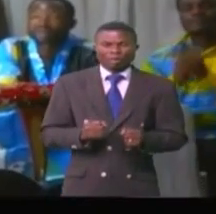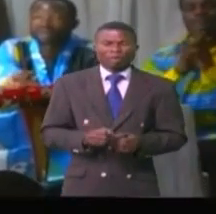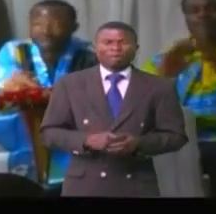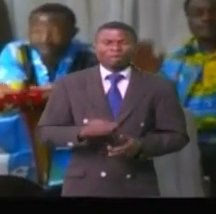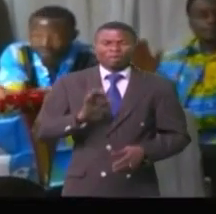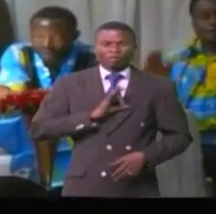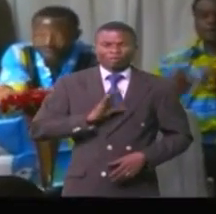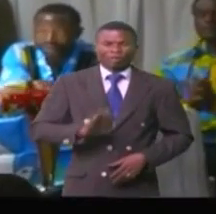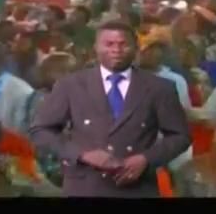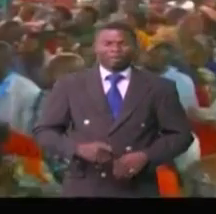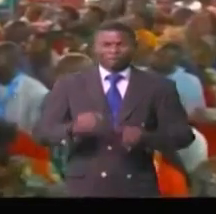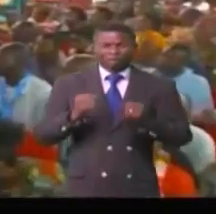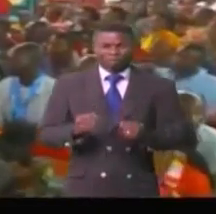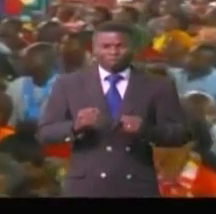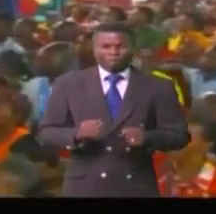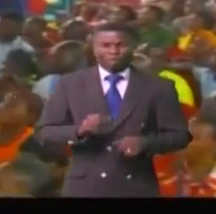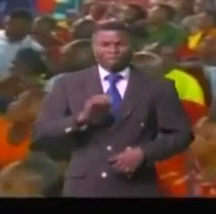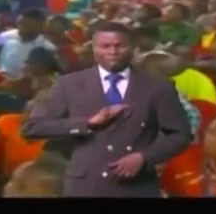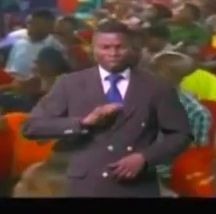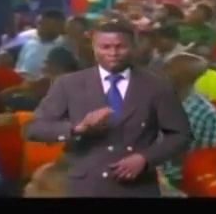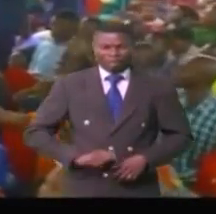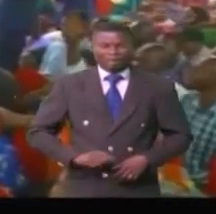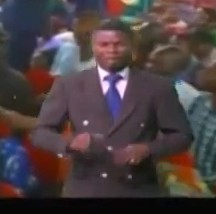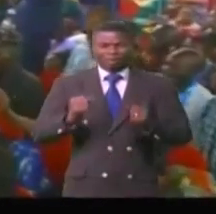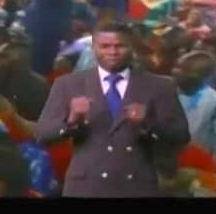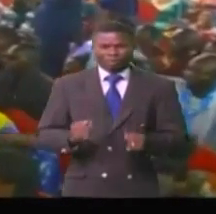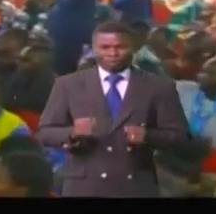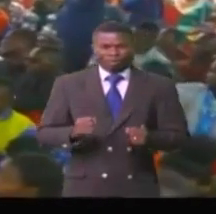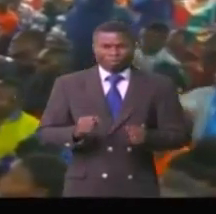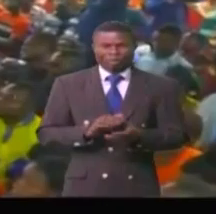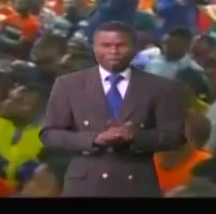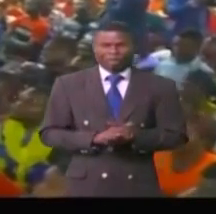Félix, Tshisekedi,